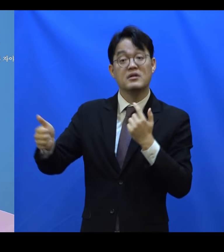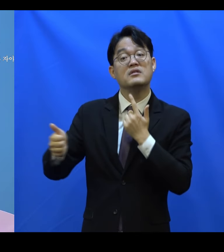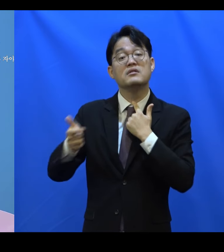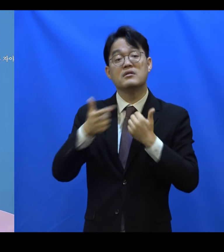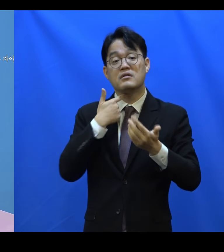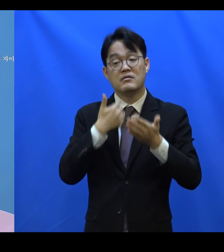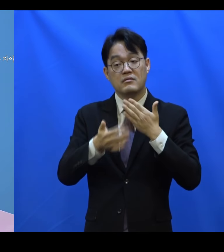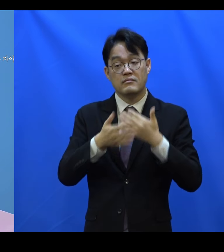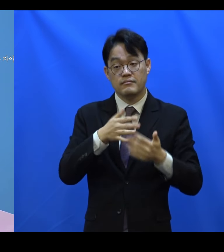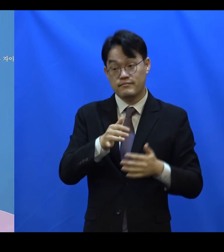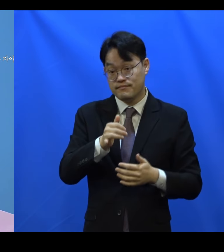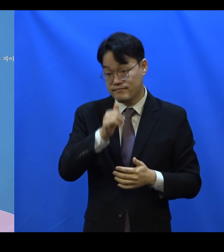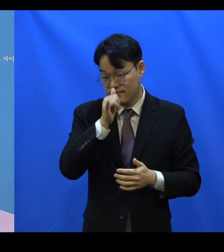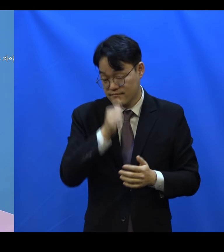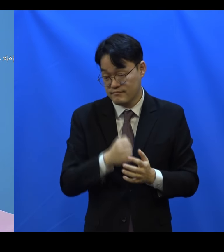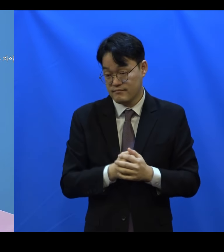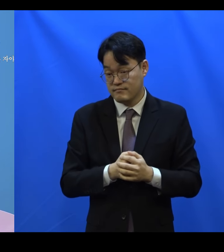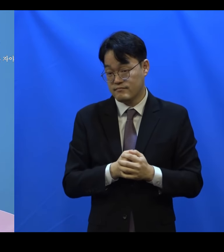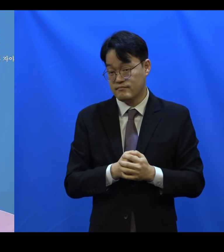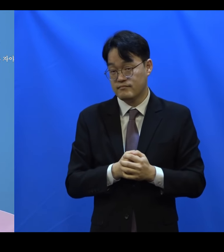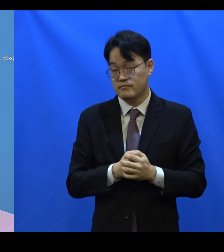그리스도에게서 향기를 맡아본 적이 있어요. 진짜